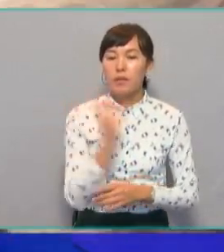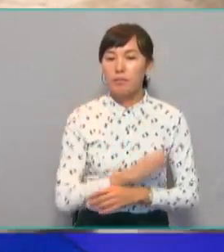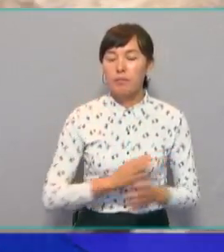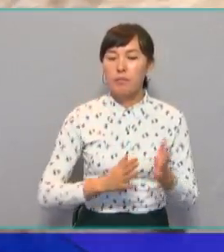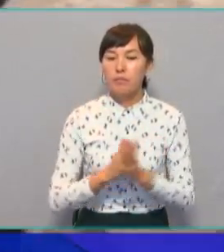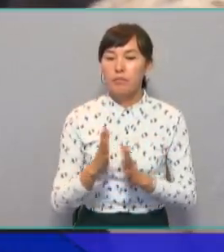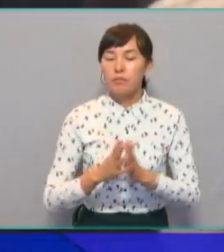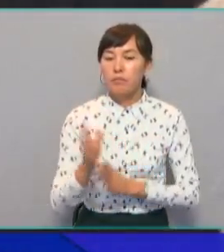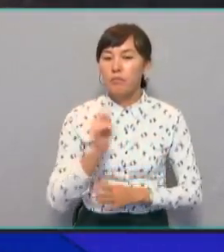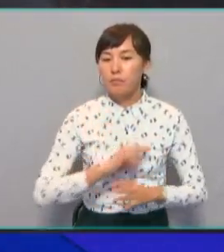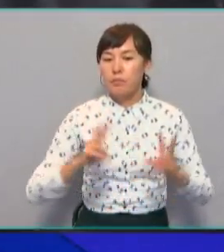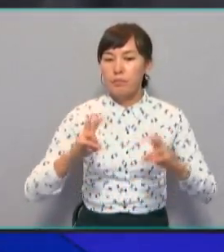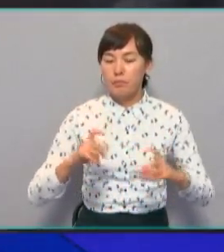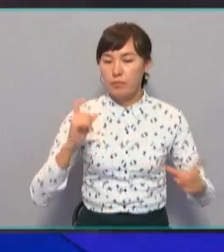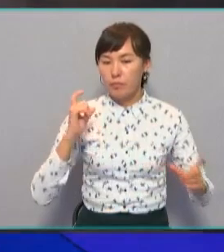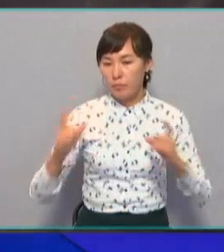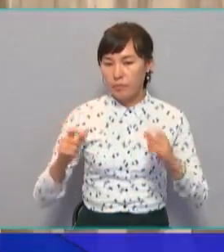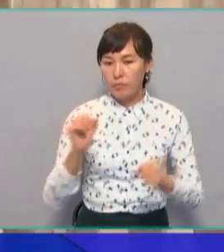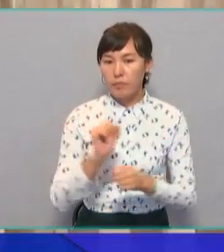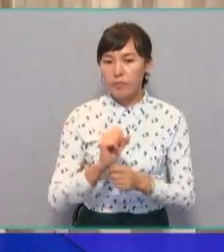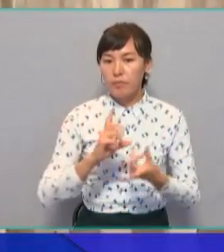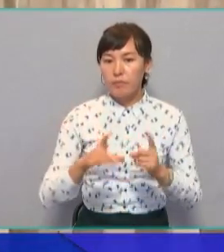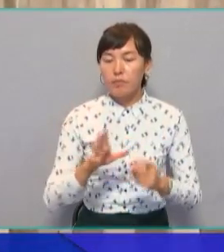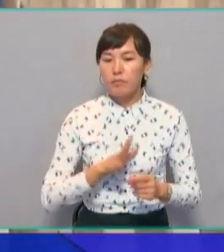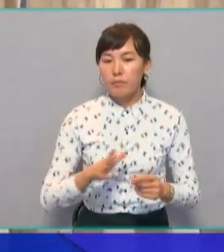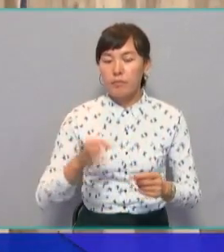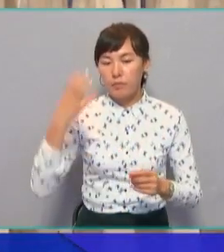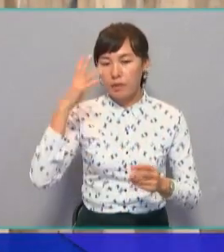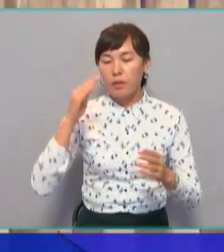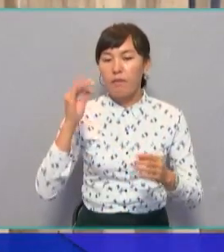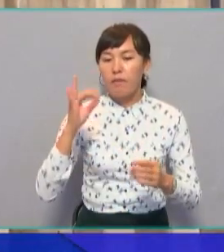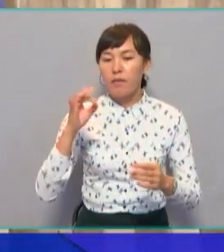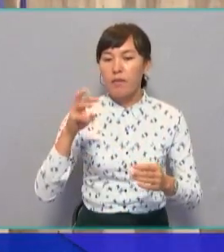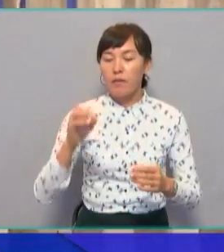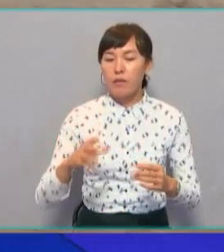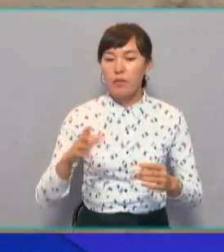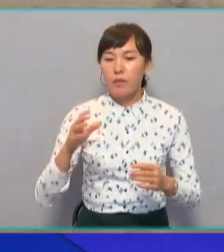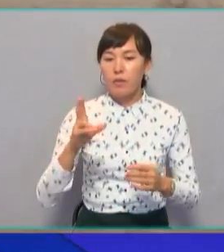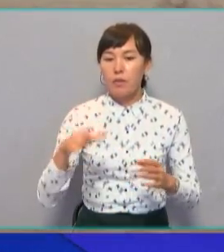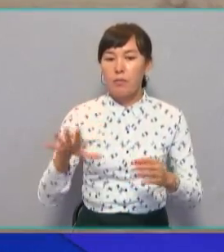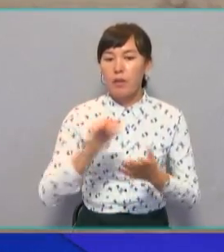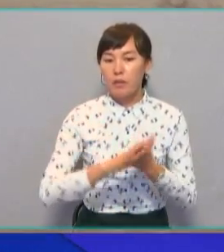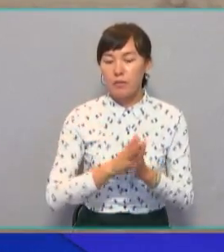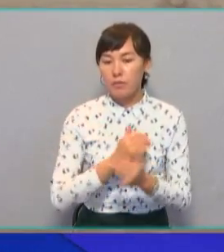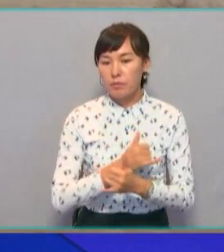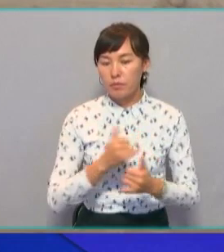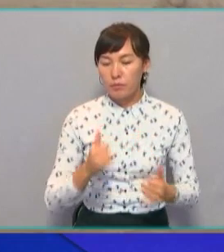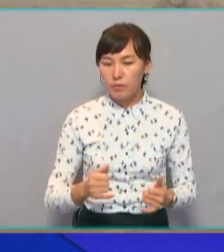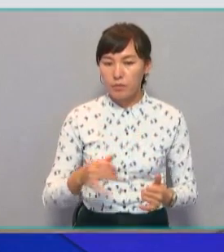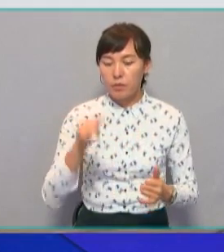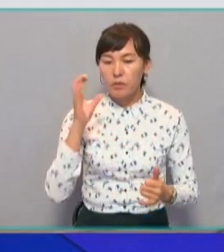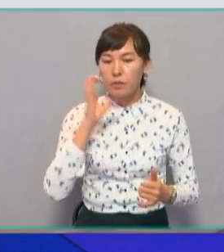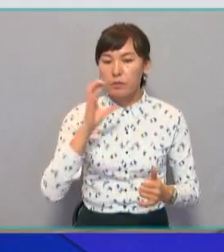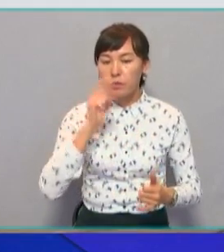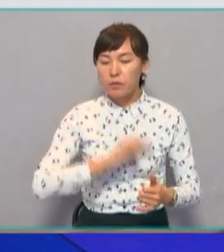өсімдік шаруашылығы ғылыми зерттеу институтының базасына айналған. Ақылды ферма жобасы бойынша қойшауылда барлық жағдай жасалған. Мал